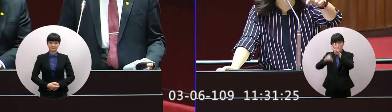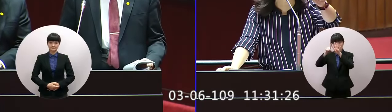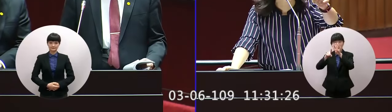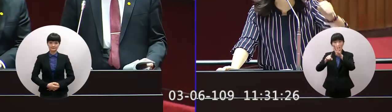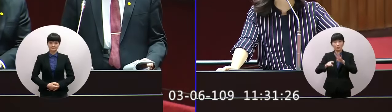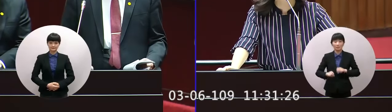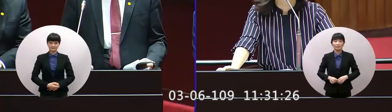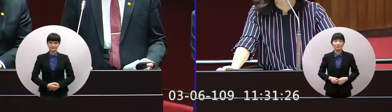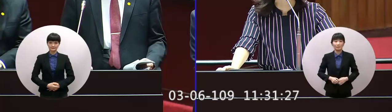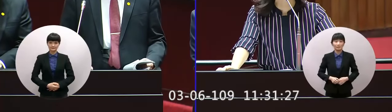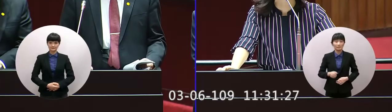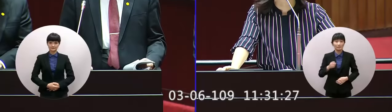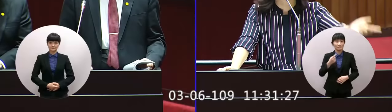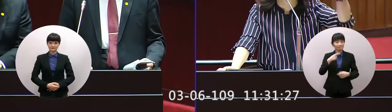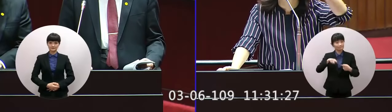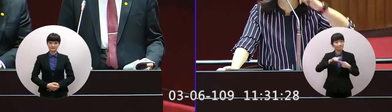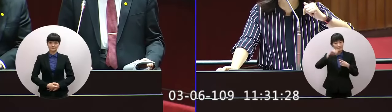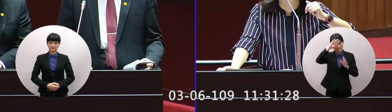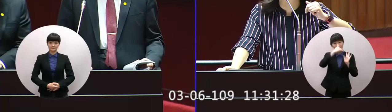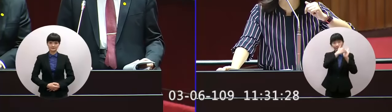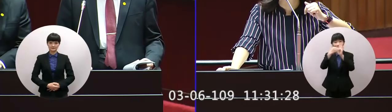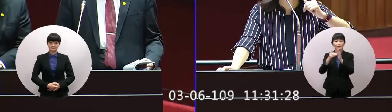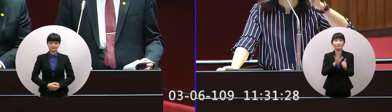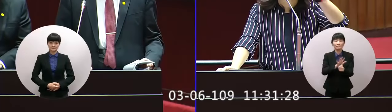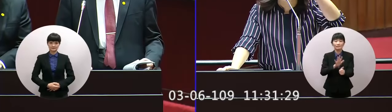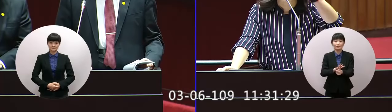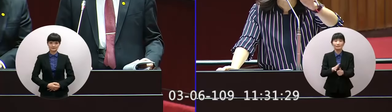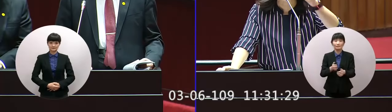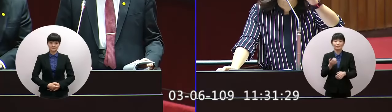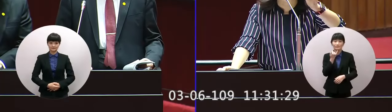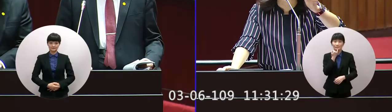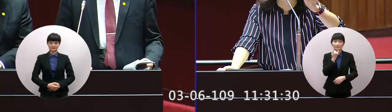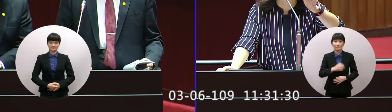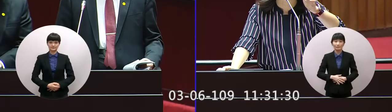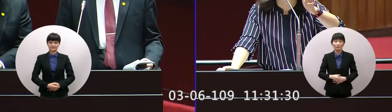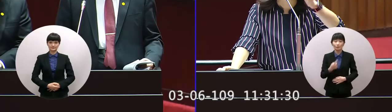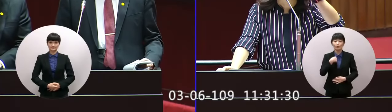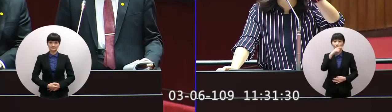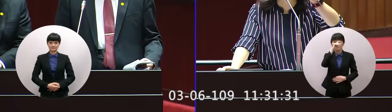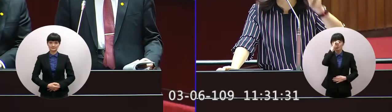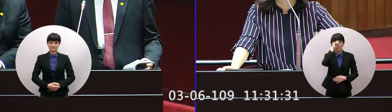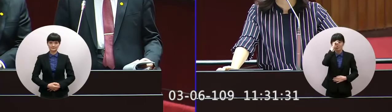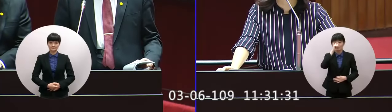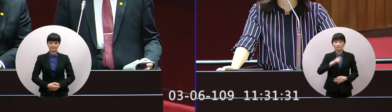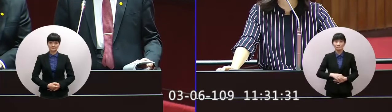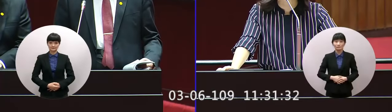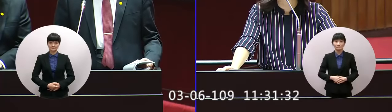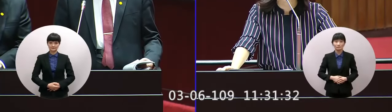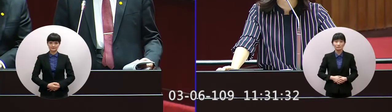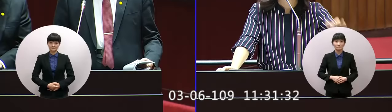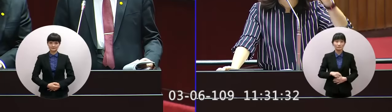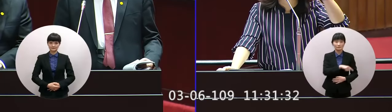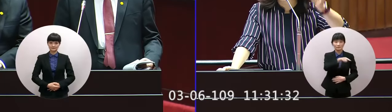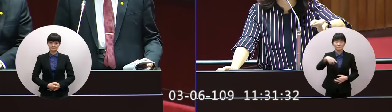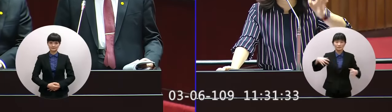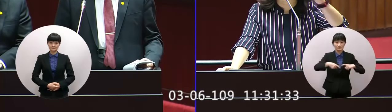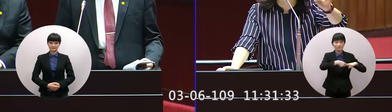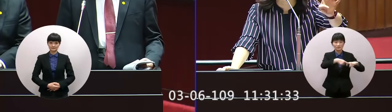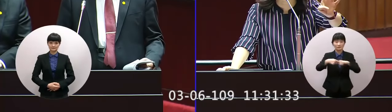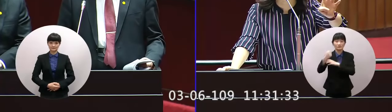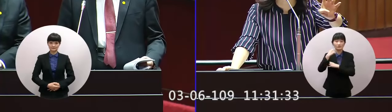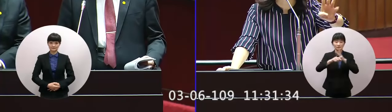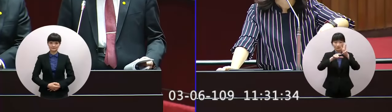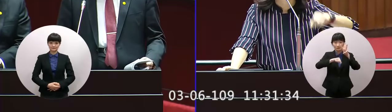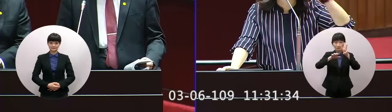来，还对我们这一次会有帮助，要么就要到下一次。所以我这边期待了哈，大家是不是可以齐心一下？如果三